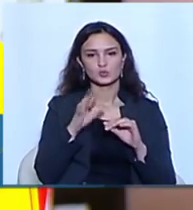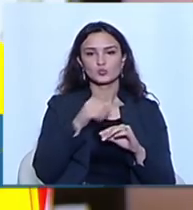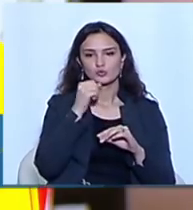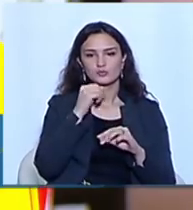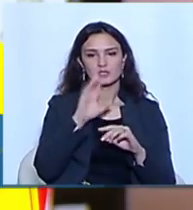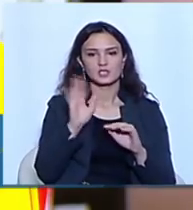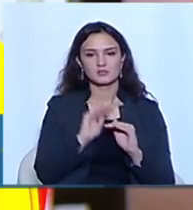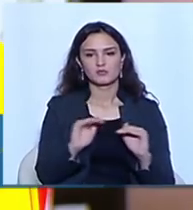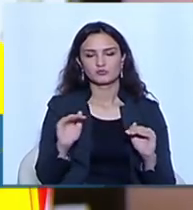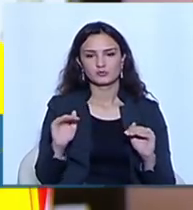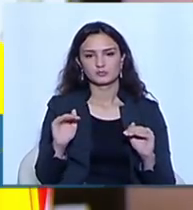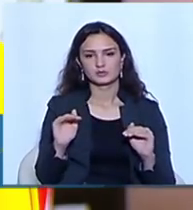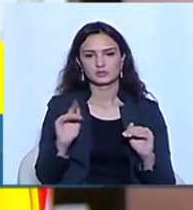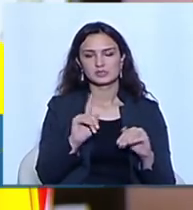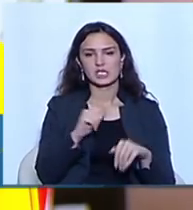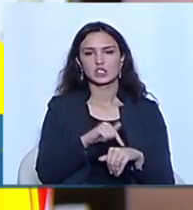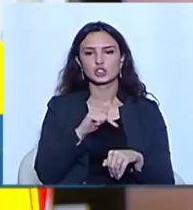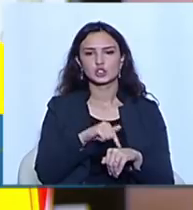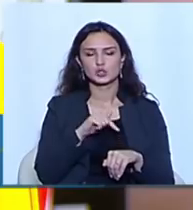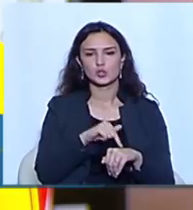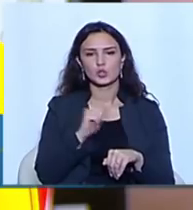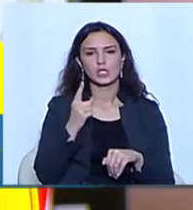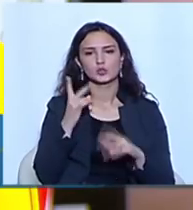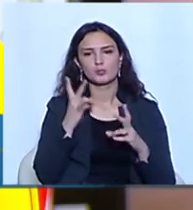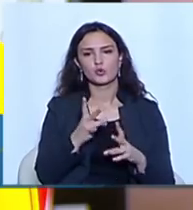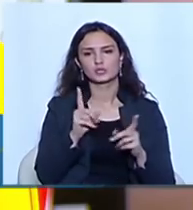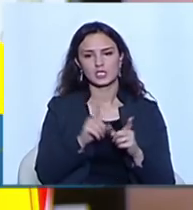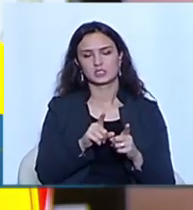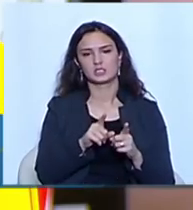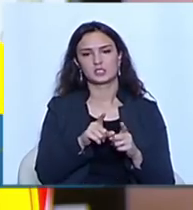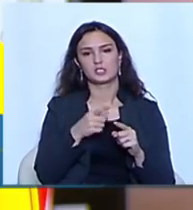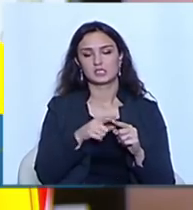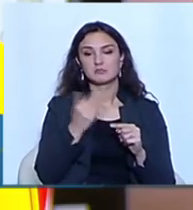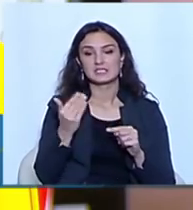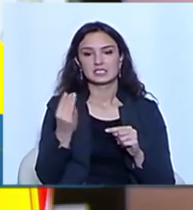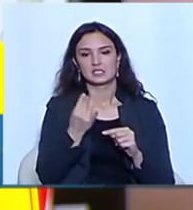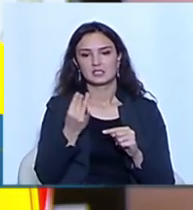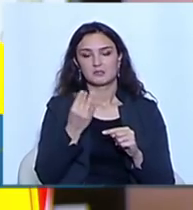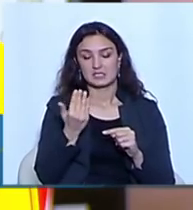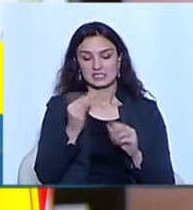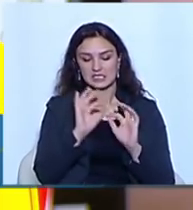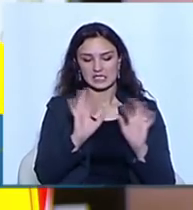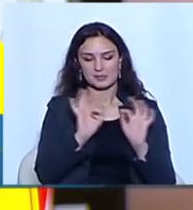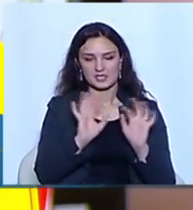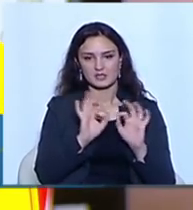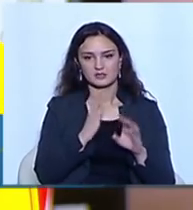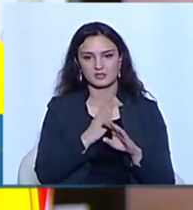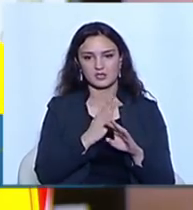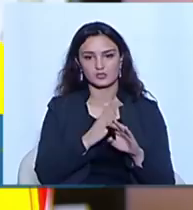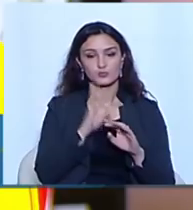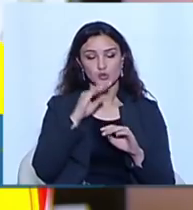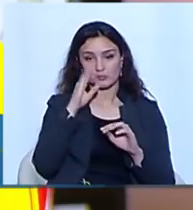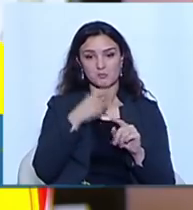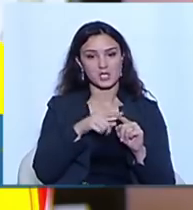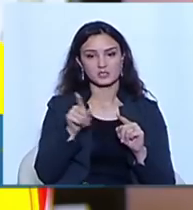უფროსები და არც ბავშვები. რა იგრძნო? რატო მოხდა ესე? ეს მისი ინტერპრეტაციაა, ცხადია. შობელმა